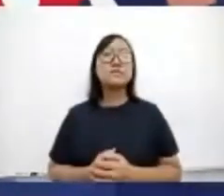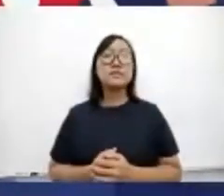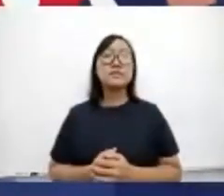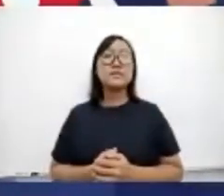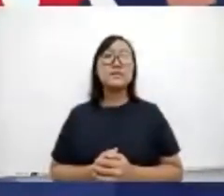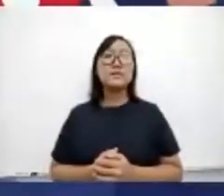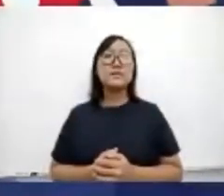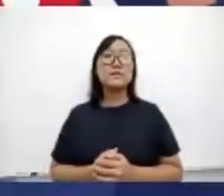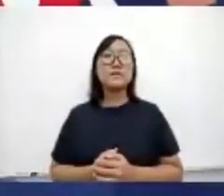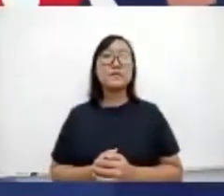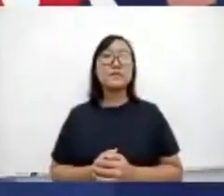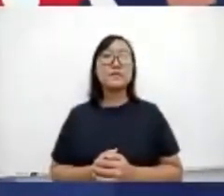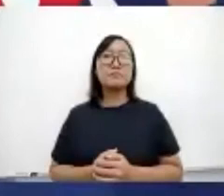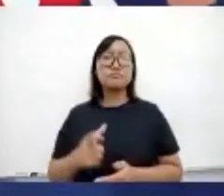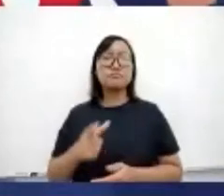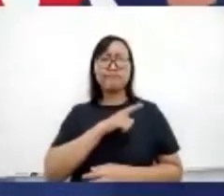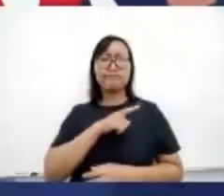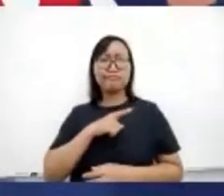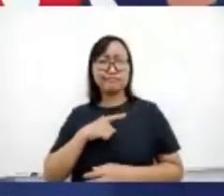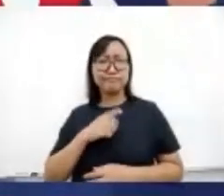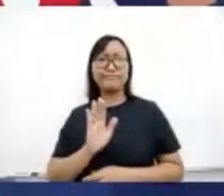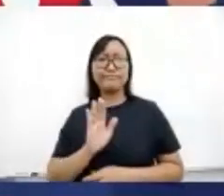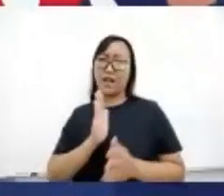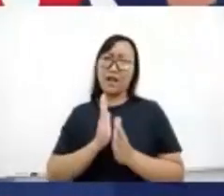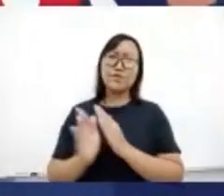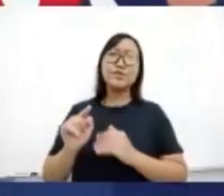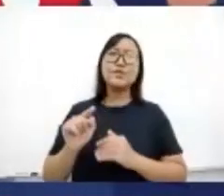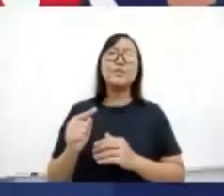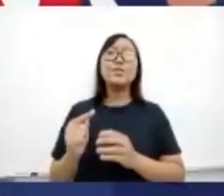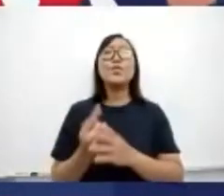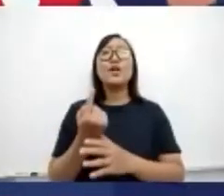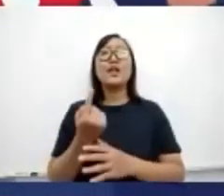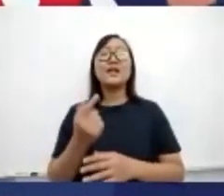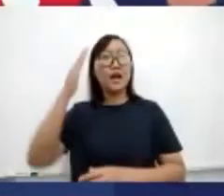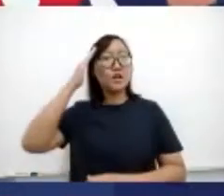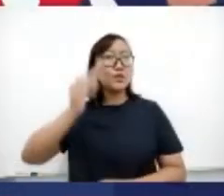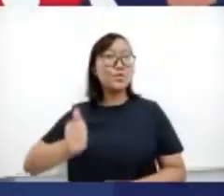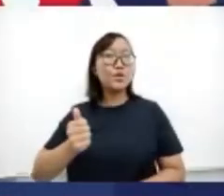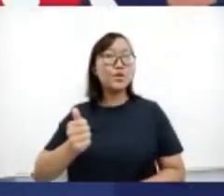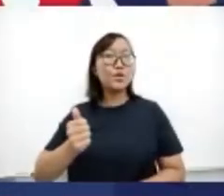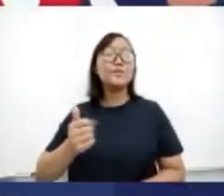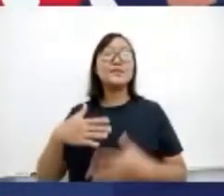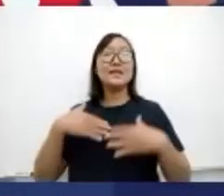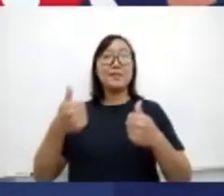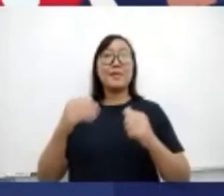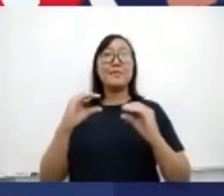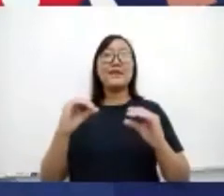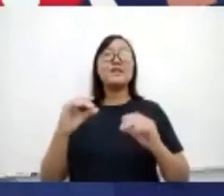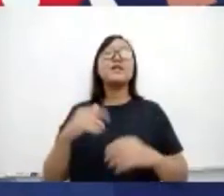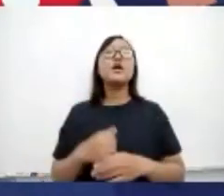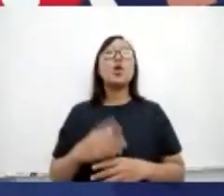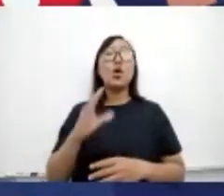tidak perlu berlama-lama kami akan mulai saja webinar pada hari ini Assalamualaikum selamat pagi om